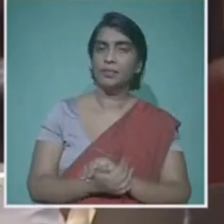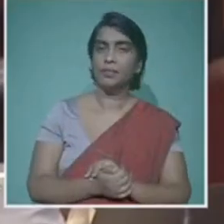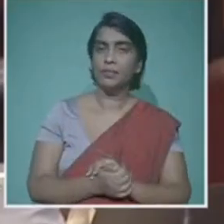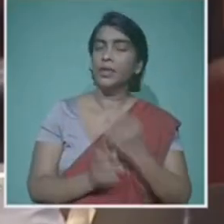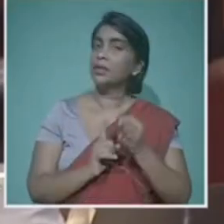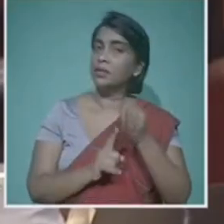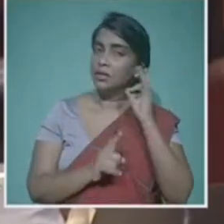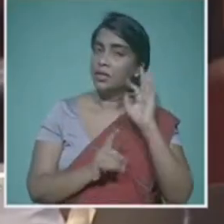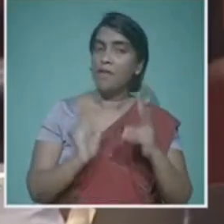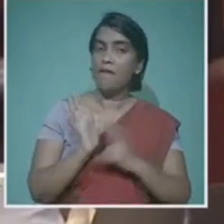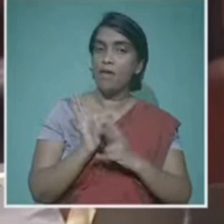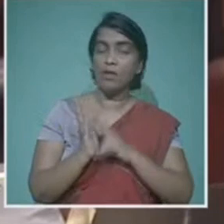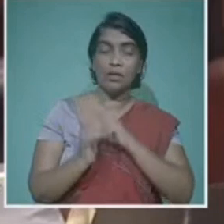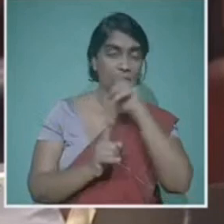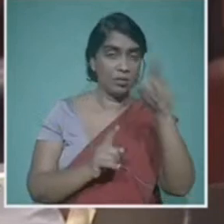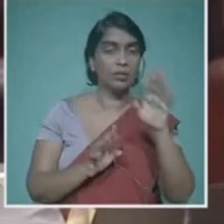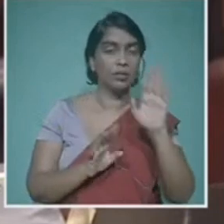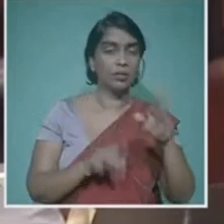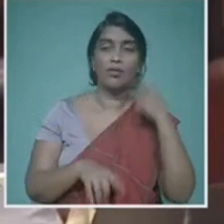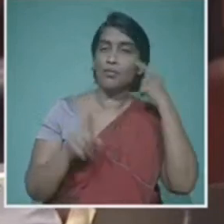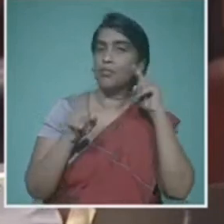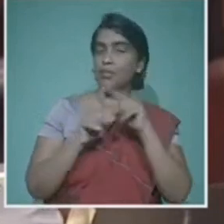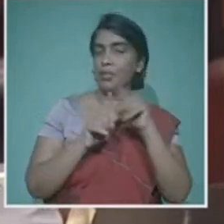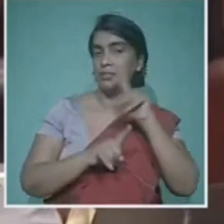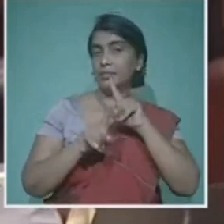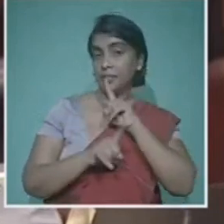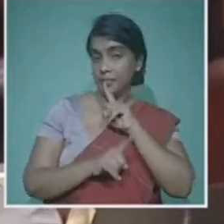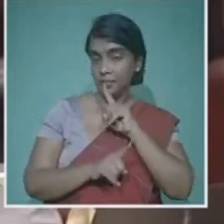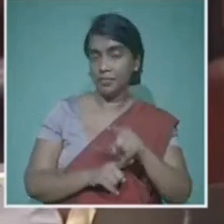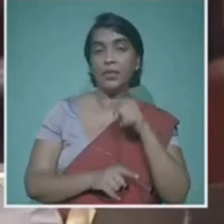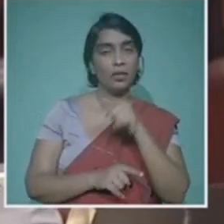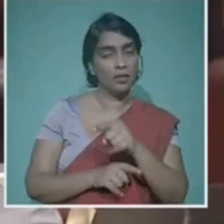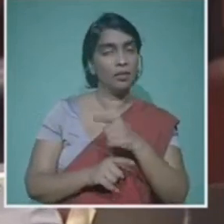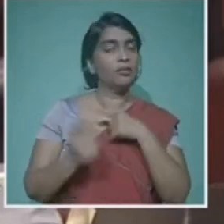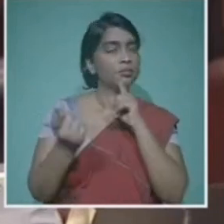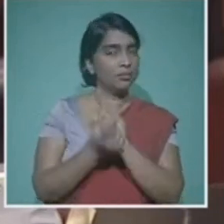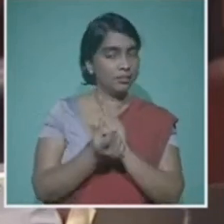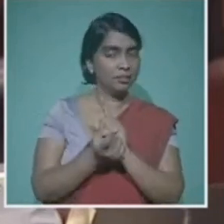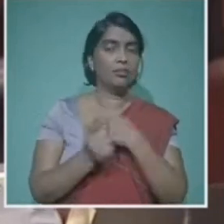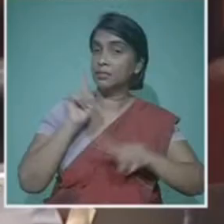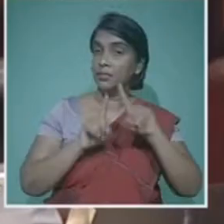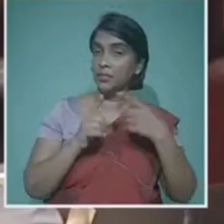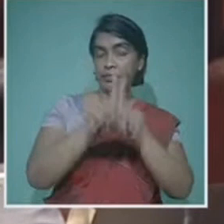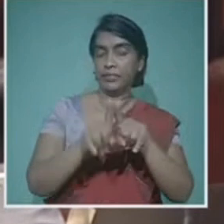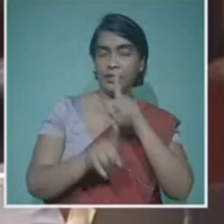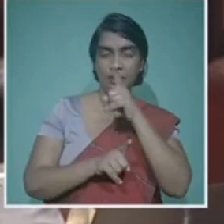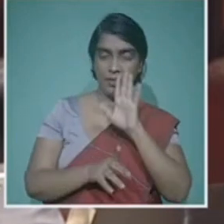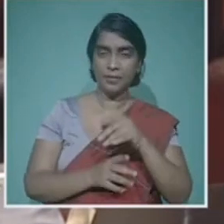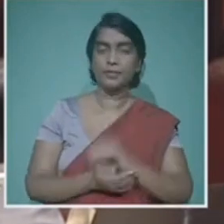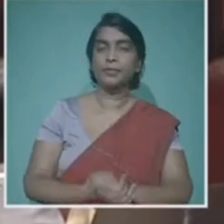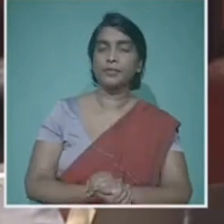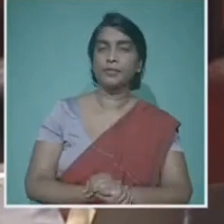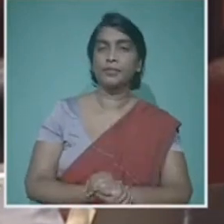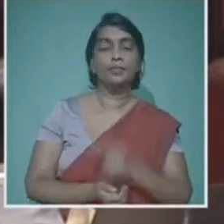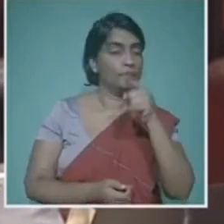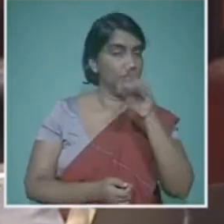இந்த முறைப்பாடு சொல்லப்பட்டது. தான் நடவடிக்கை உங்களோடு பேசி நடவடிக்கை எடுப்பதாக அங்கு சொல்லியிருந்தார். ஆகவே நீ நல்ல